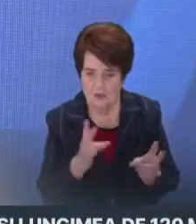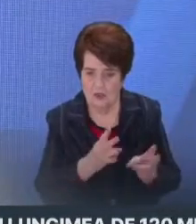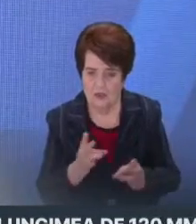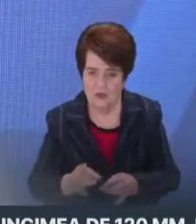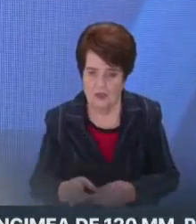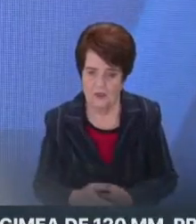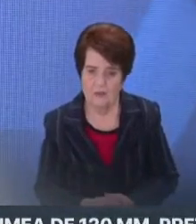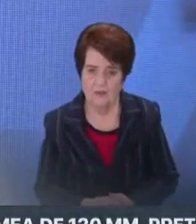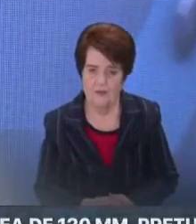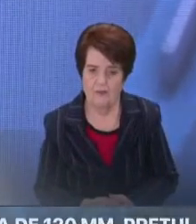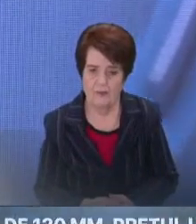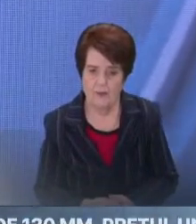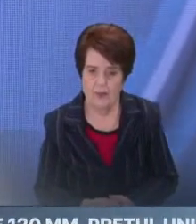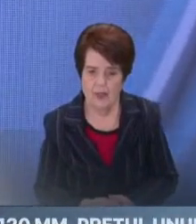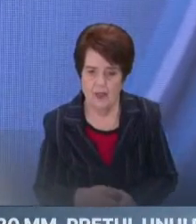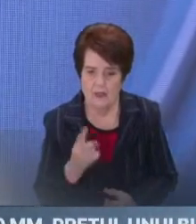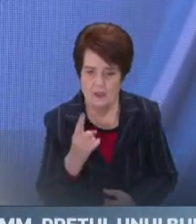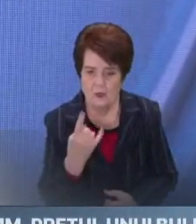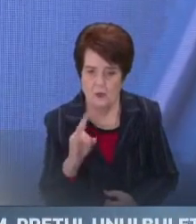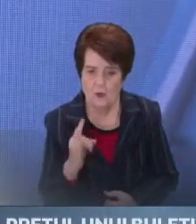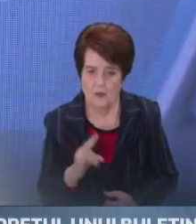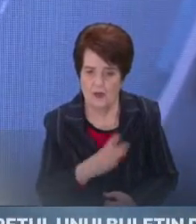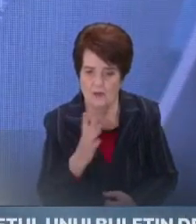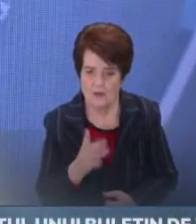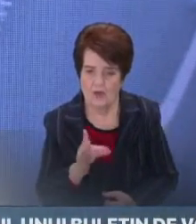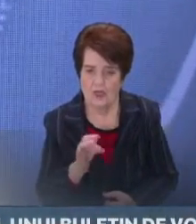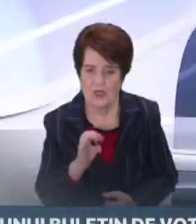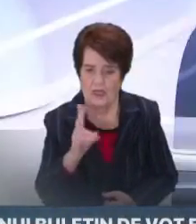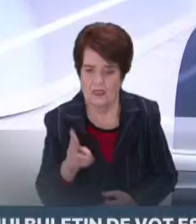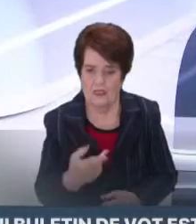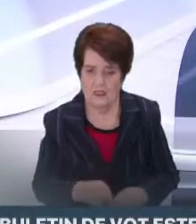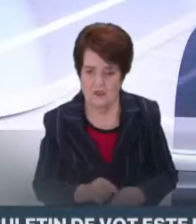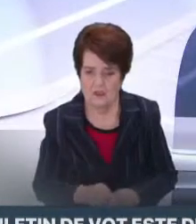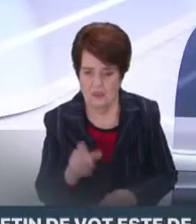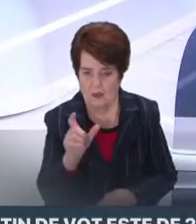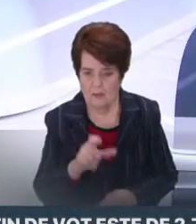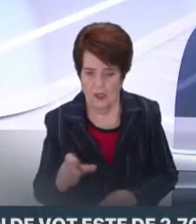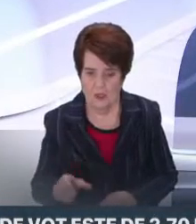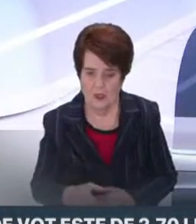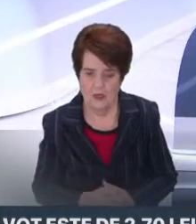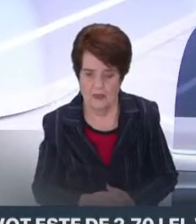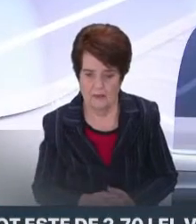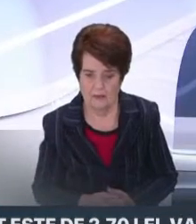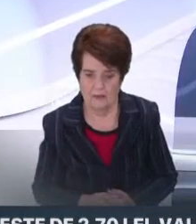un copil. Ce riscă aceste persoane care